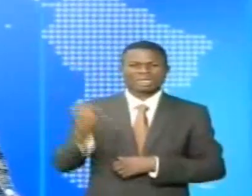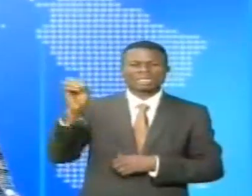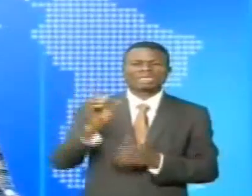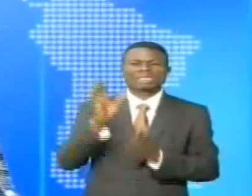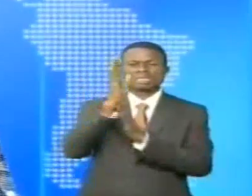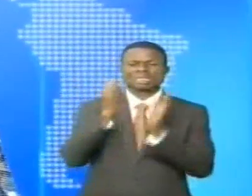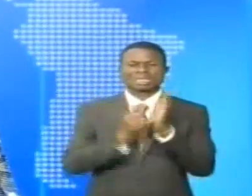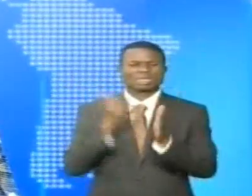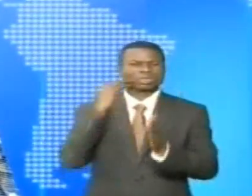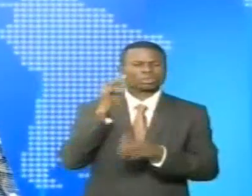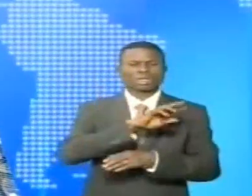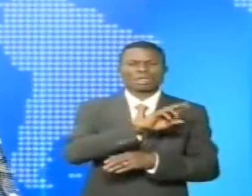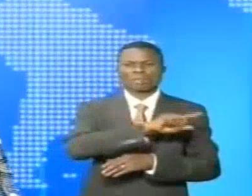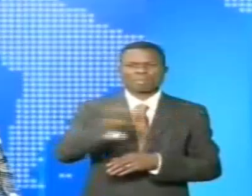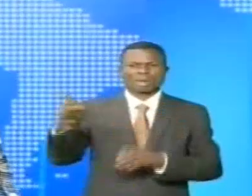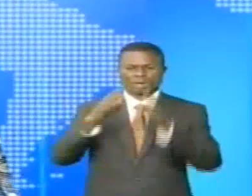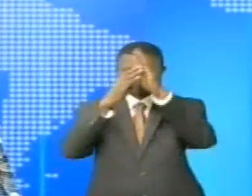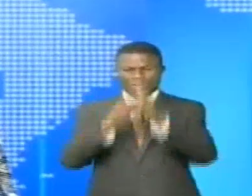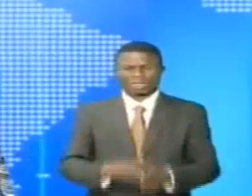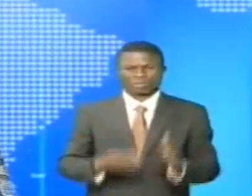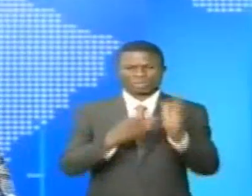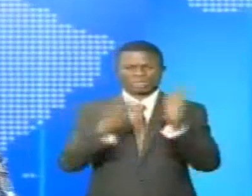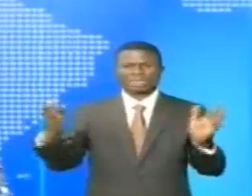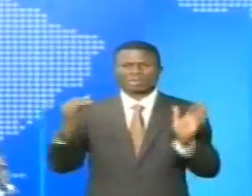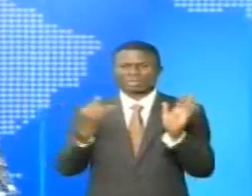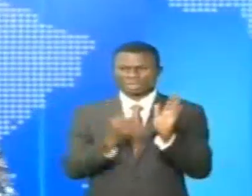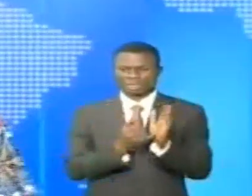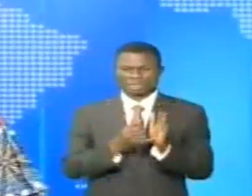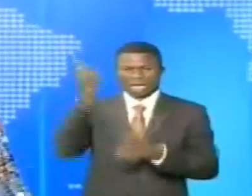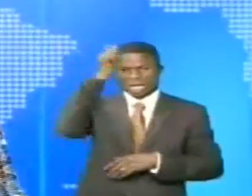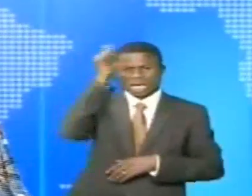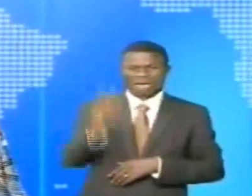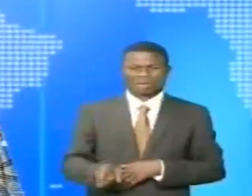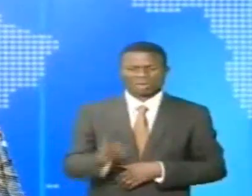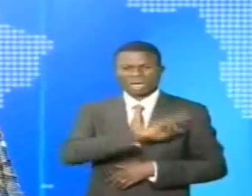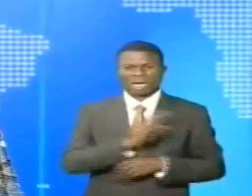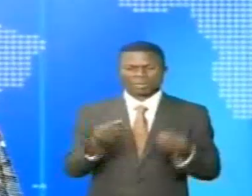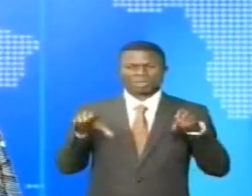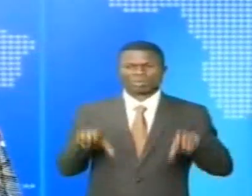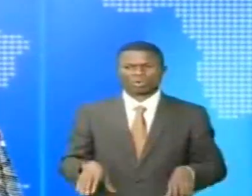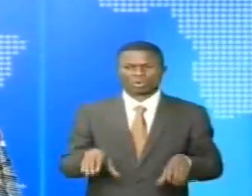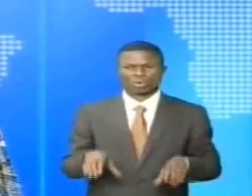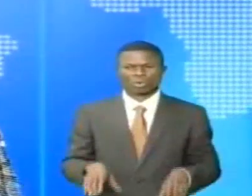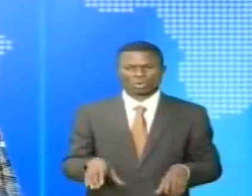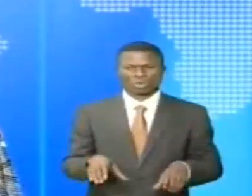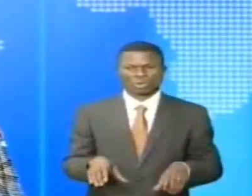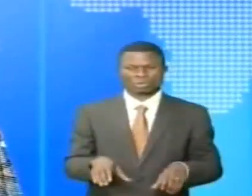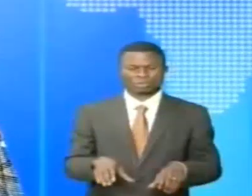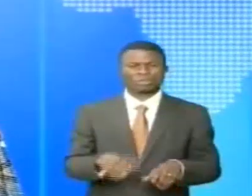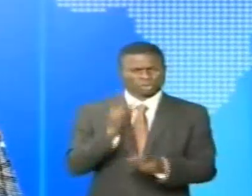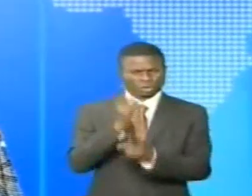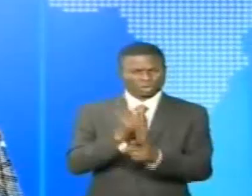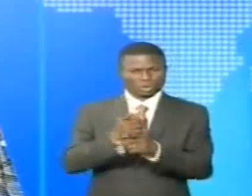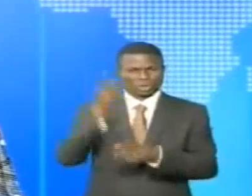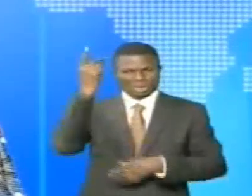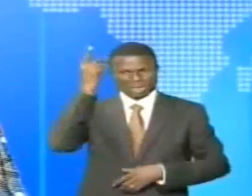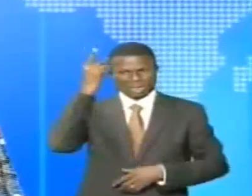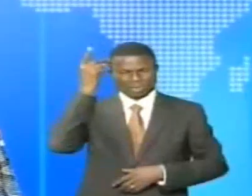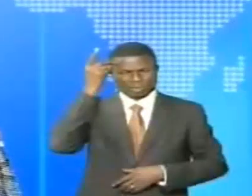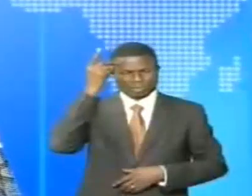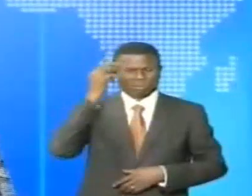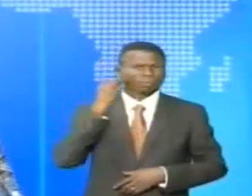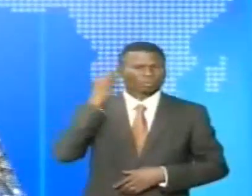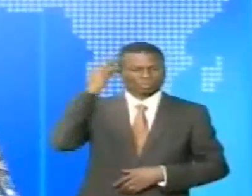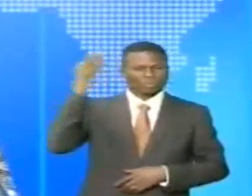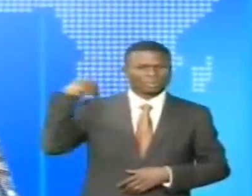juin 1976 en Afrique du Sud et en République démocratique du Congo. Plus précisément à Kinshasa, la ministre